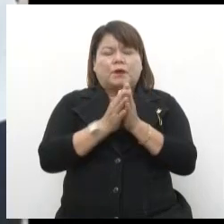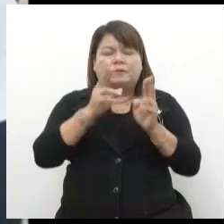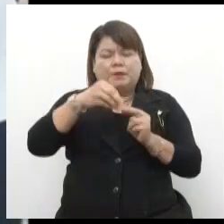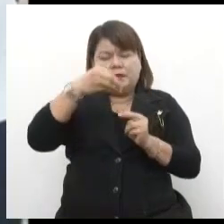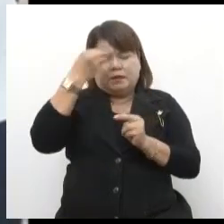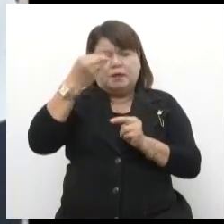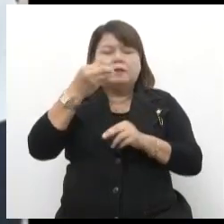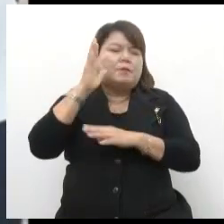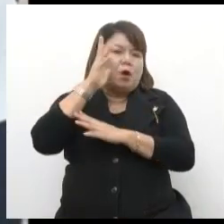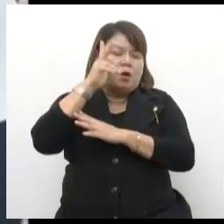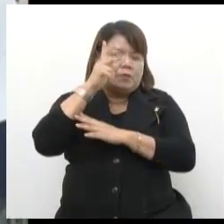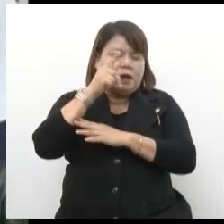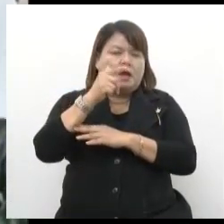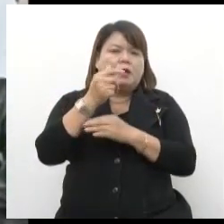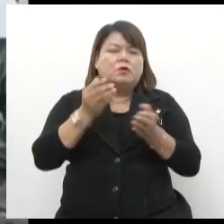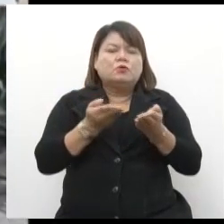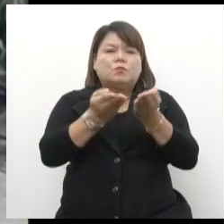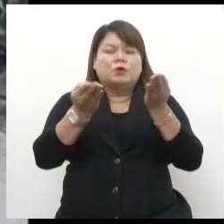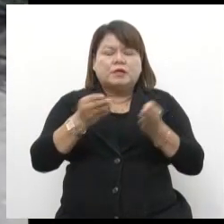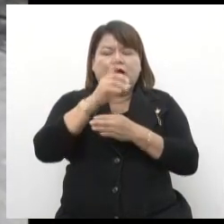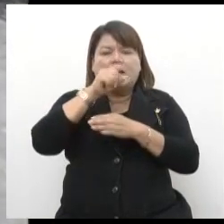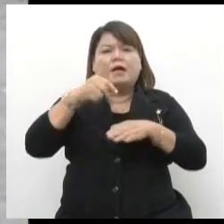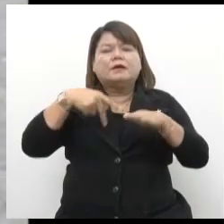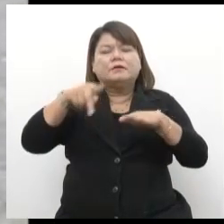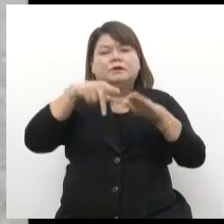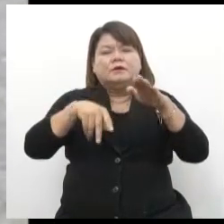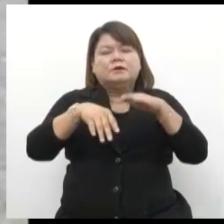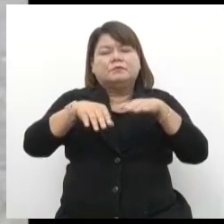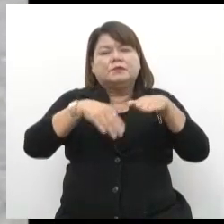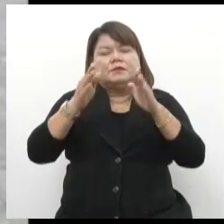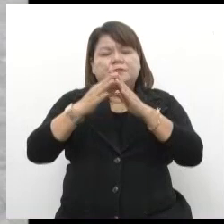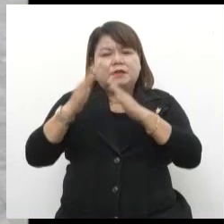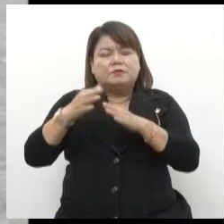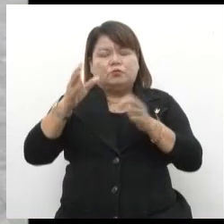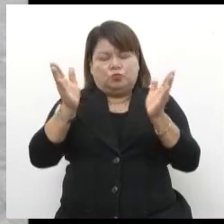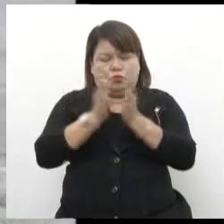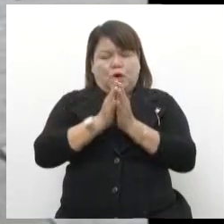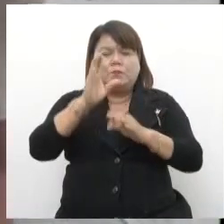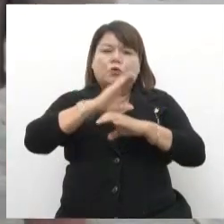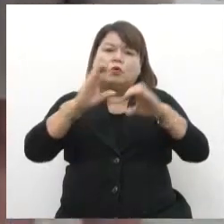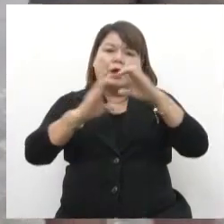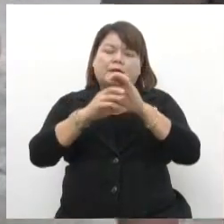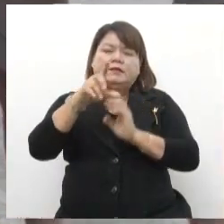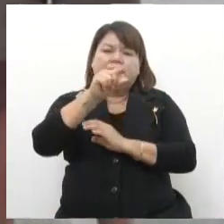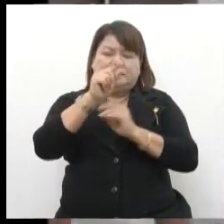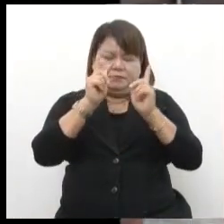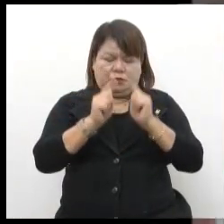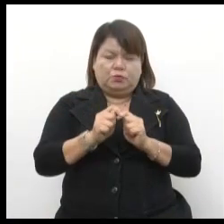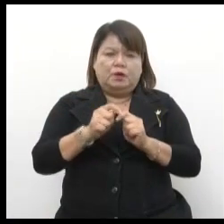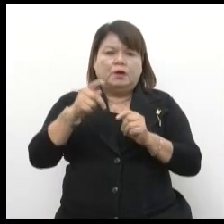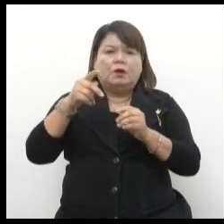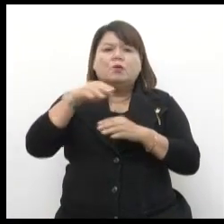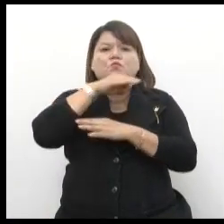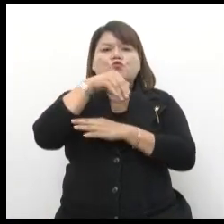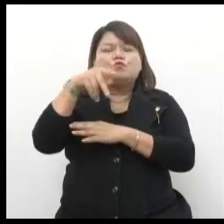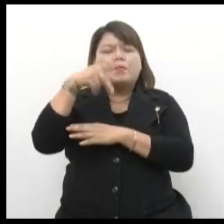ผู้ปกครองร่วมกันบริจาคไก่พื้นเมืองมาร่วมในโครงการจำนวน20ตัวหมูป่าจำนวน2ตั